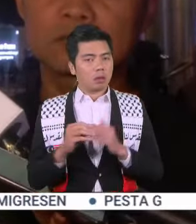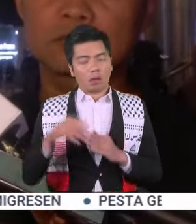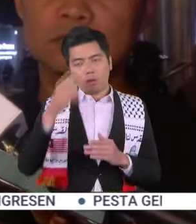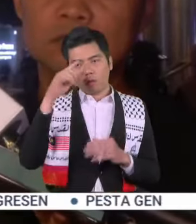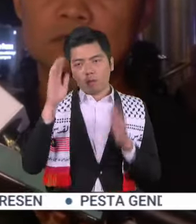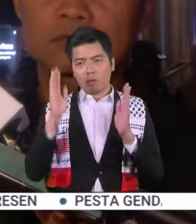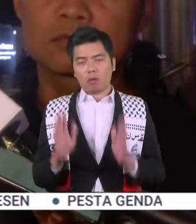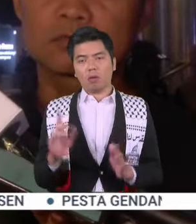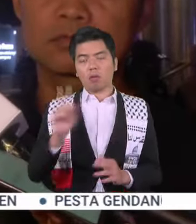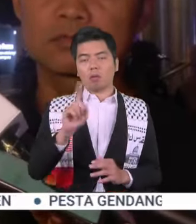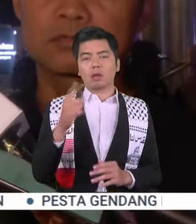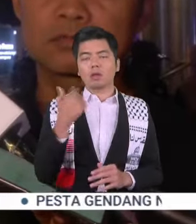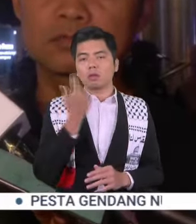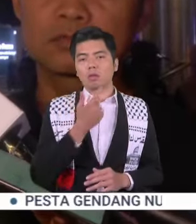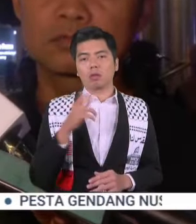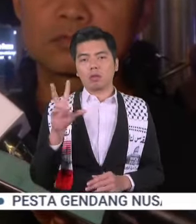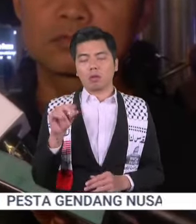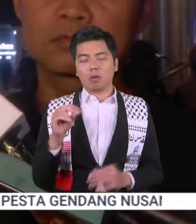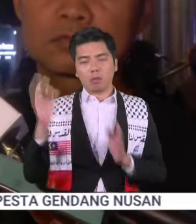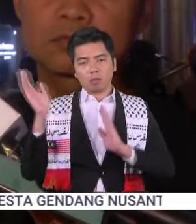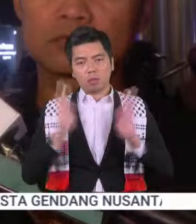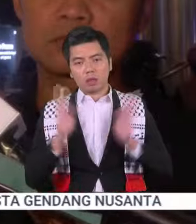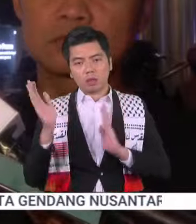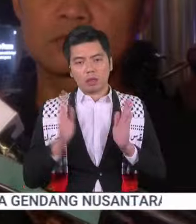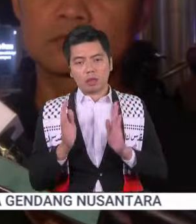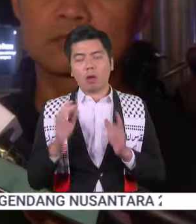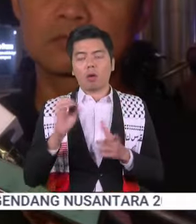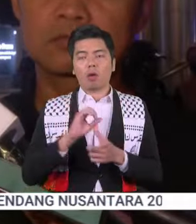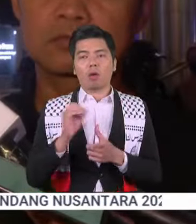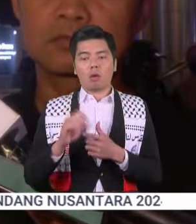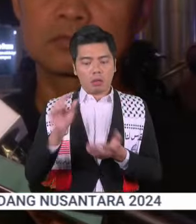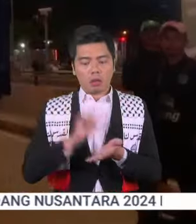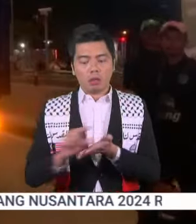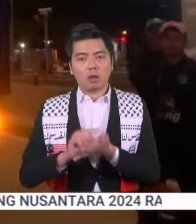untuk mana-mana pihak yang melindungi atau menggajikan parti.